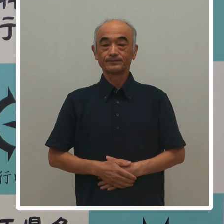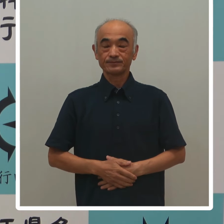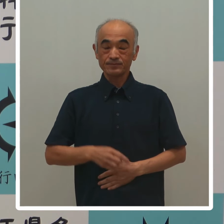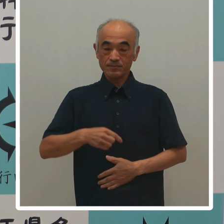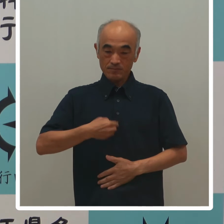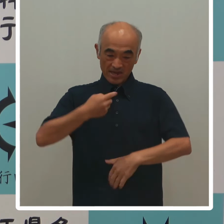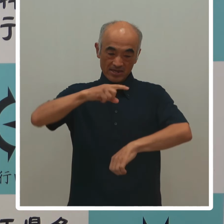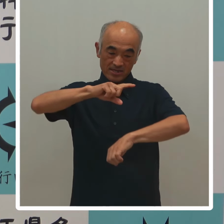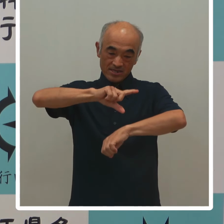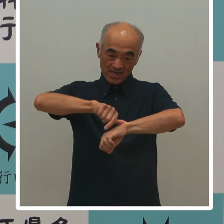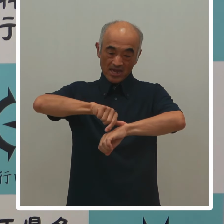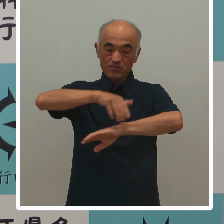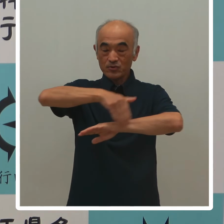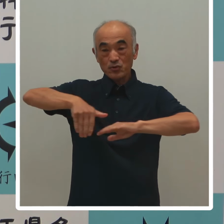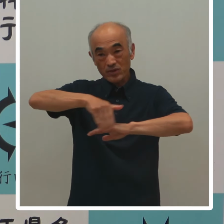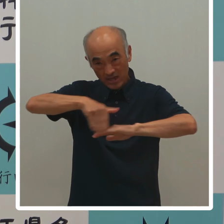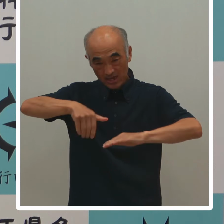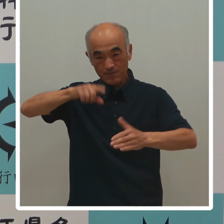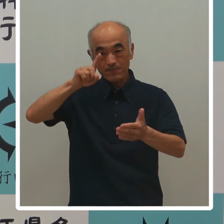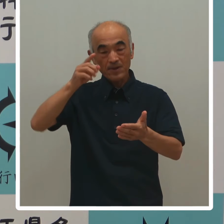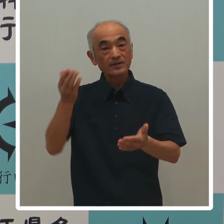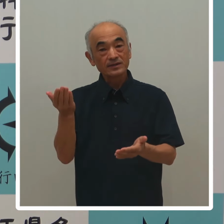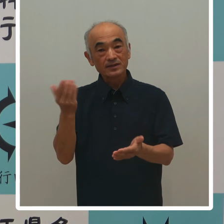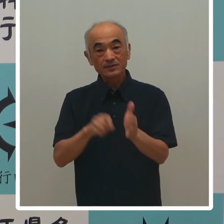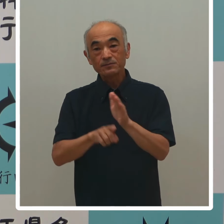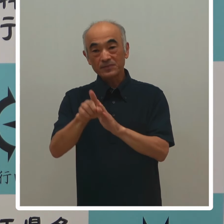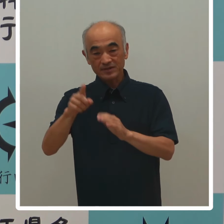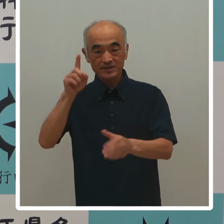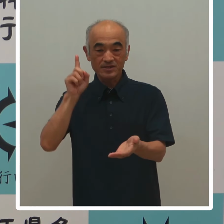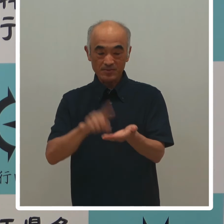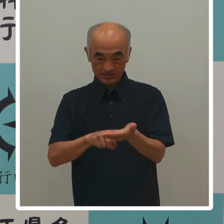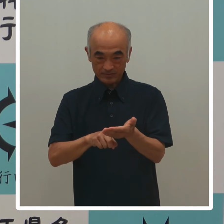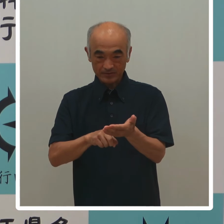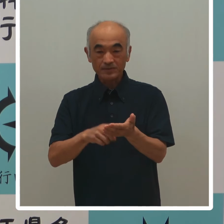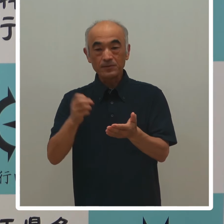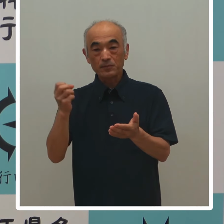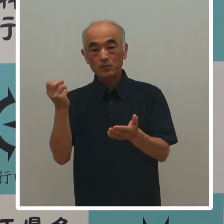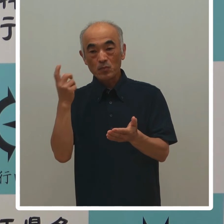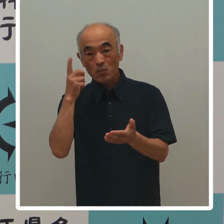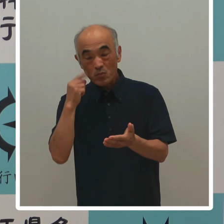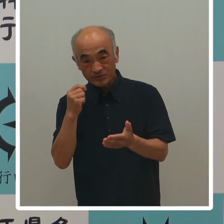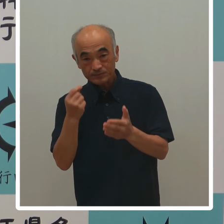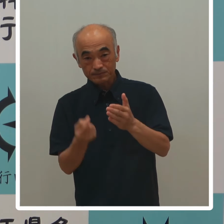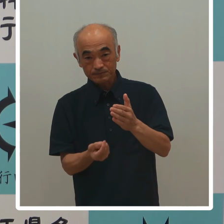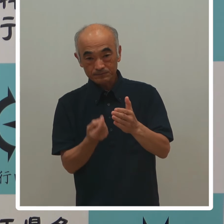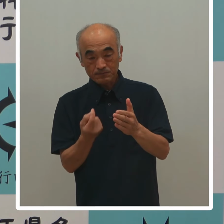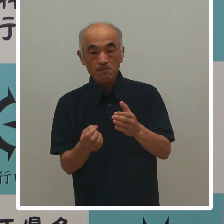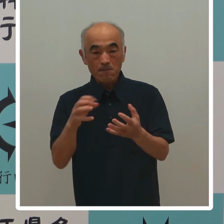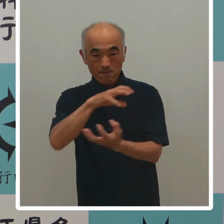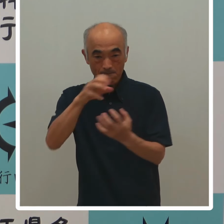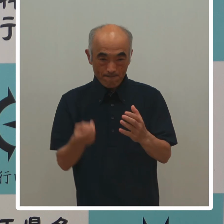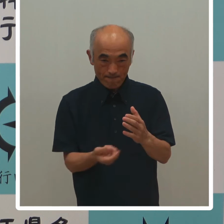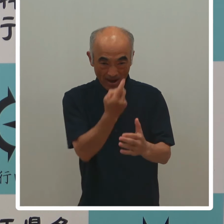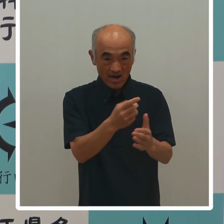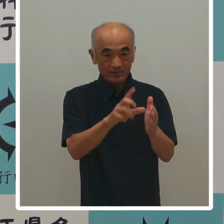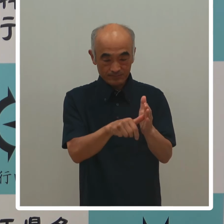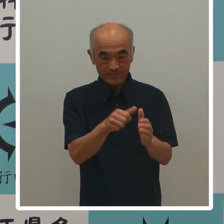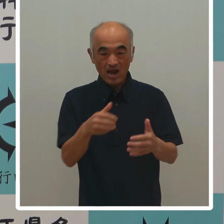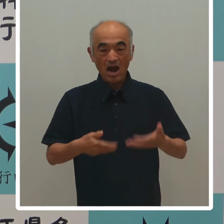マイタイムラインを決めておくことで、いざ災害が発生した際にも慌てずに避難することができます